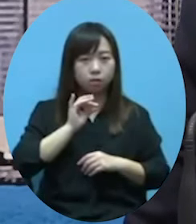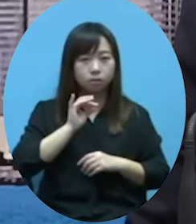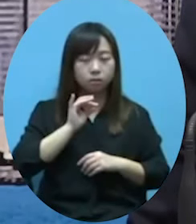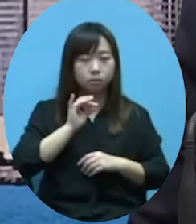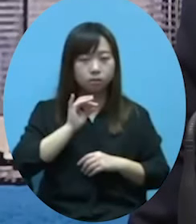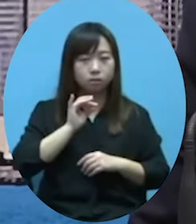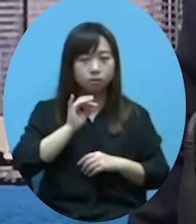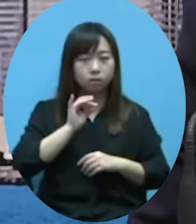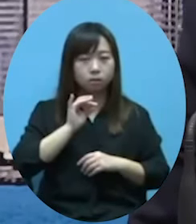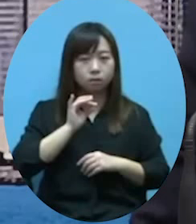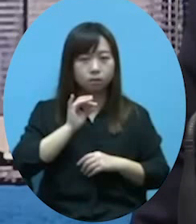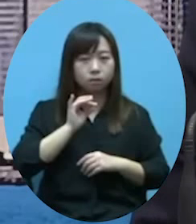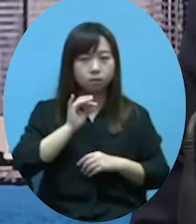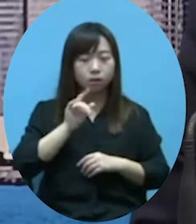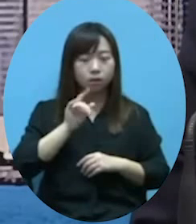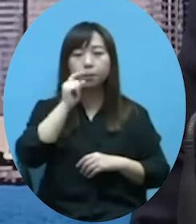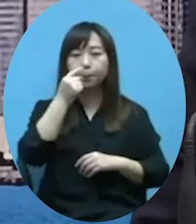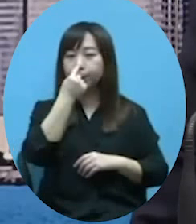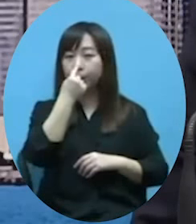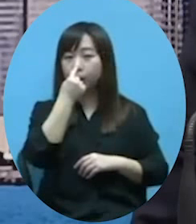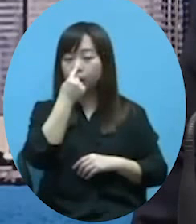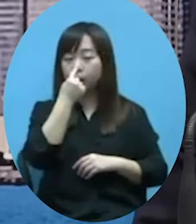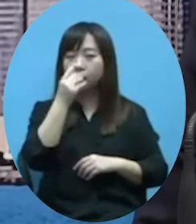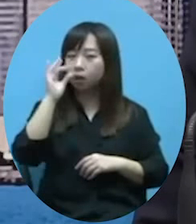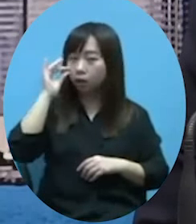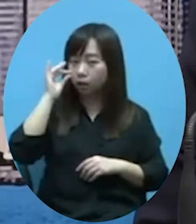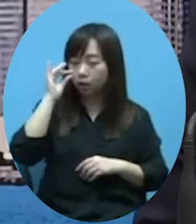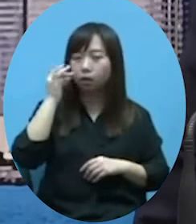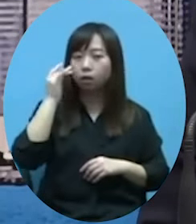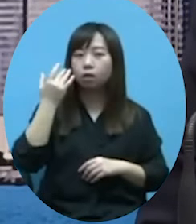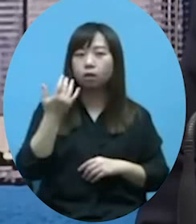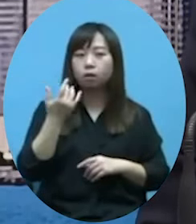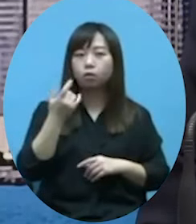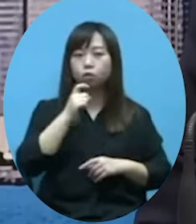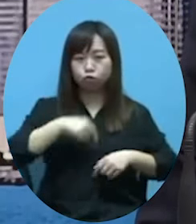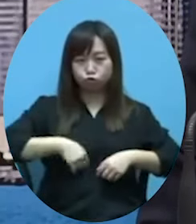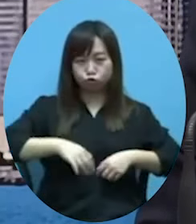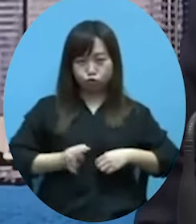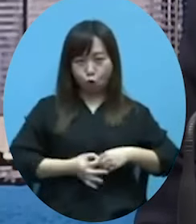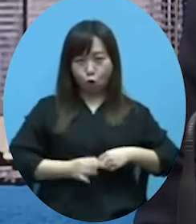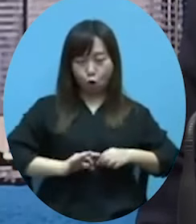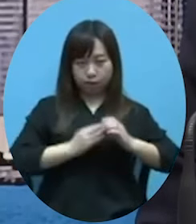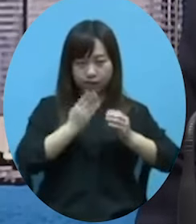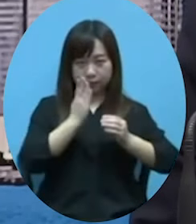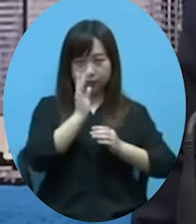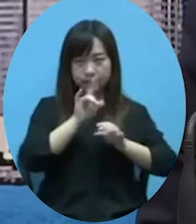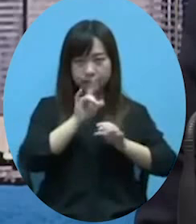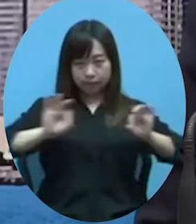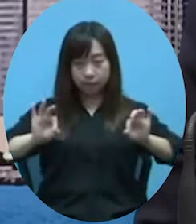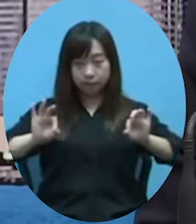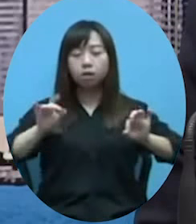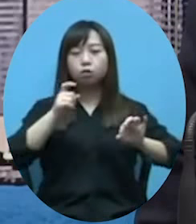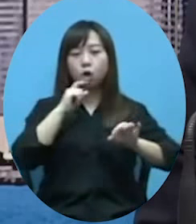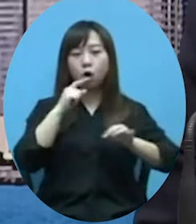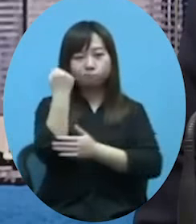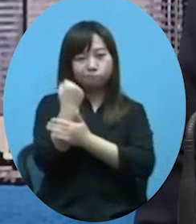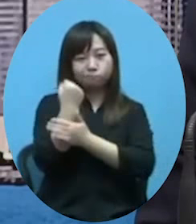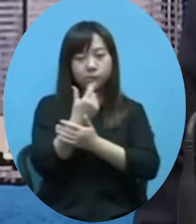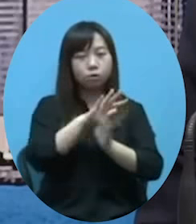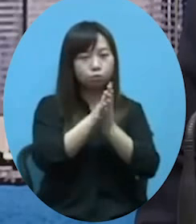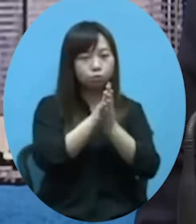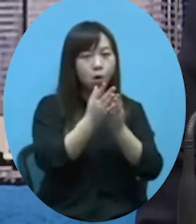還有那個鼻腔還有它的直腸還有它的糞便那樣本有四種樣本的每